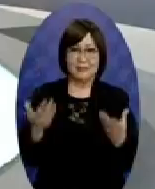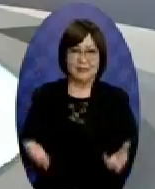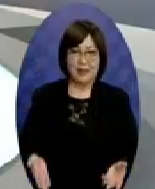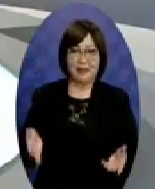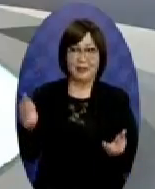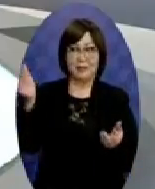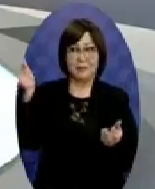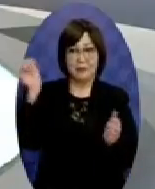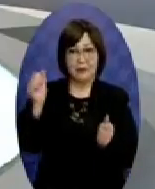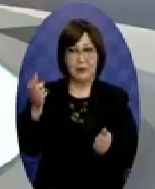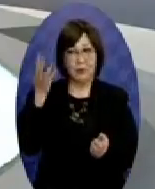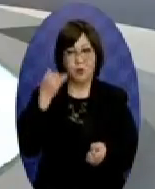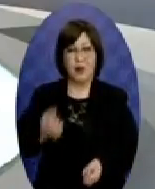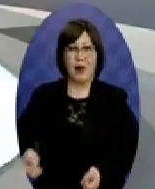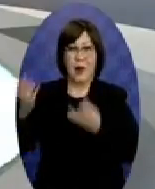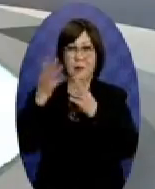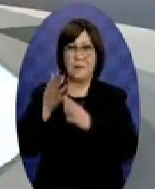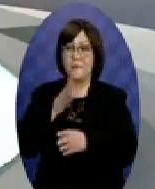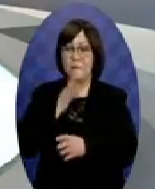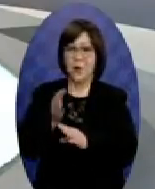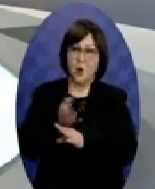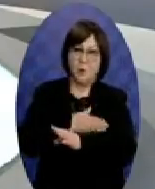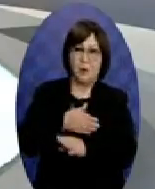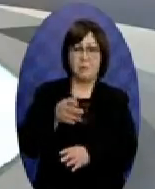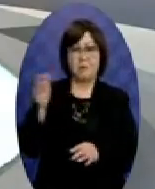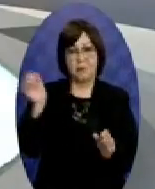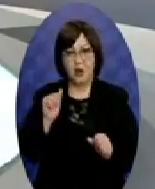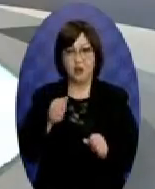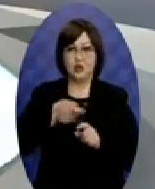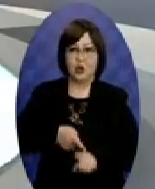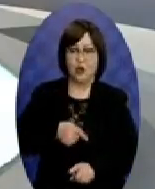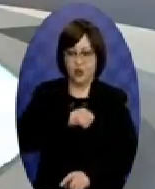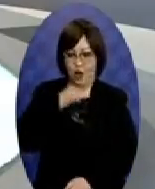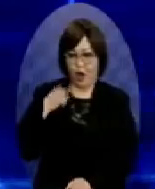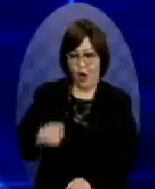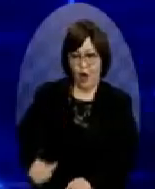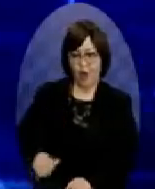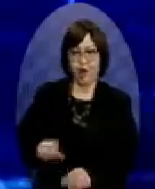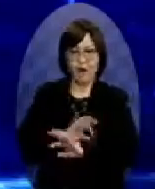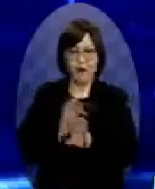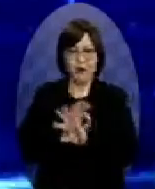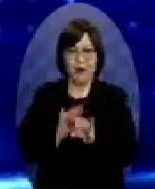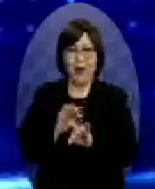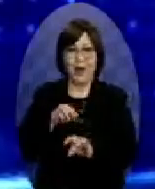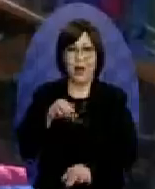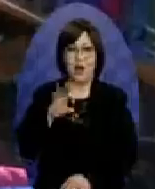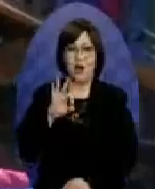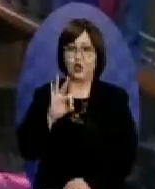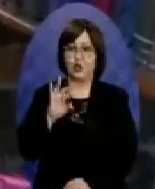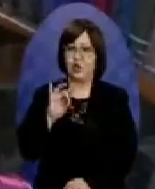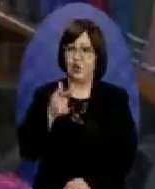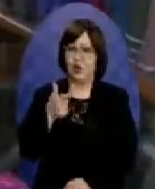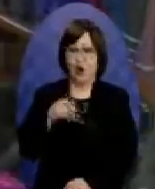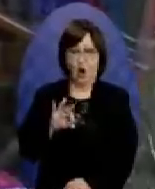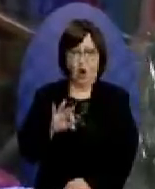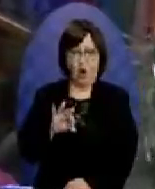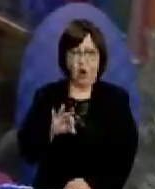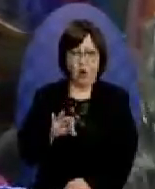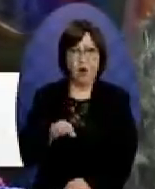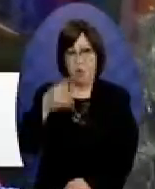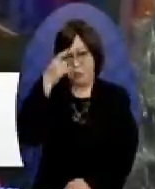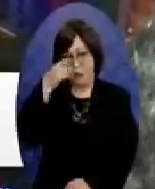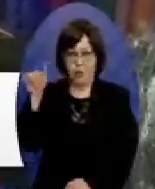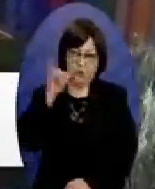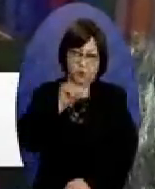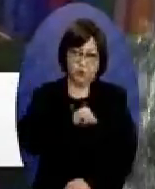одоо баяр ёслолынхаа хувцсыг бэлддэг. За тэр ч утгаараа бид торгоны асуудлыг хөндөж байна. Тэгэхээр манай улсад одоо зохиогчд нь өөрсдөө